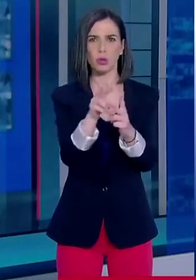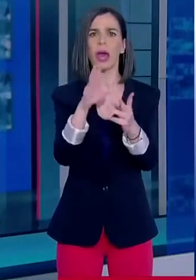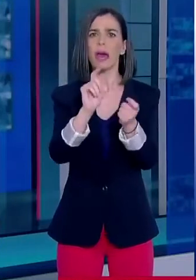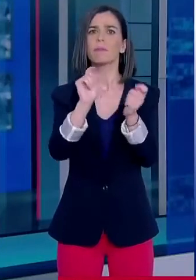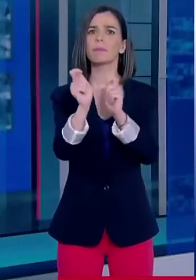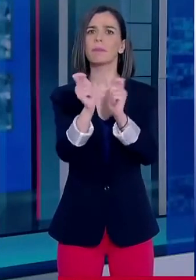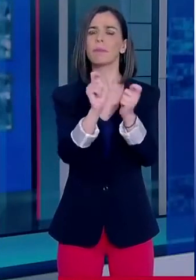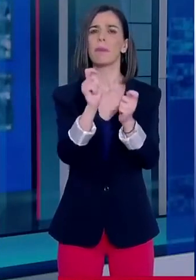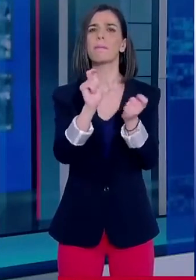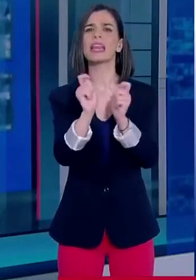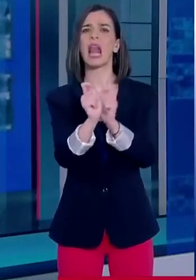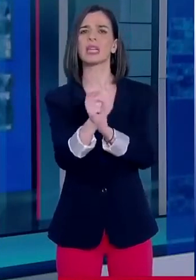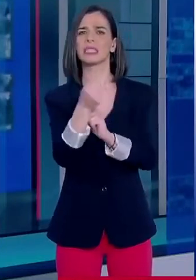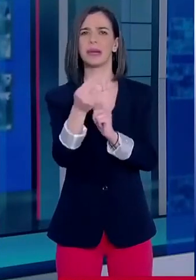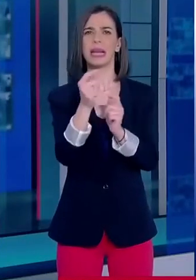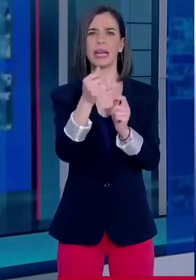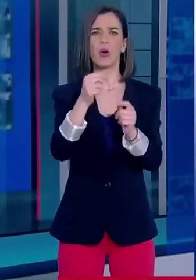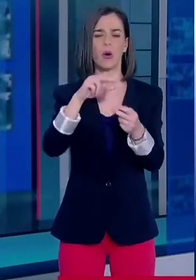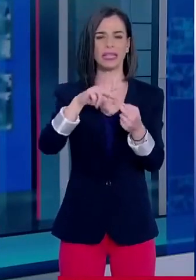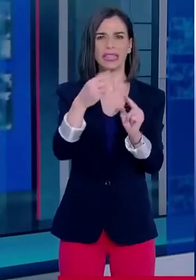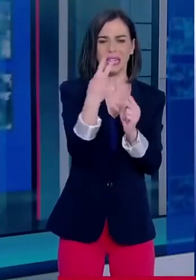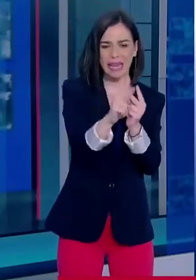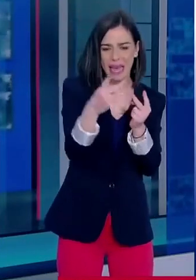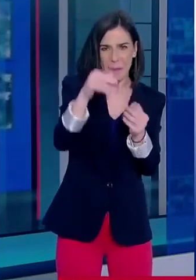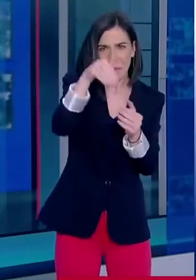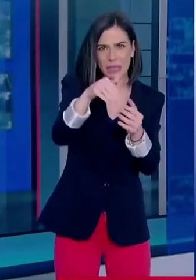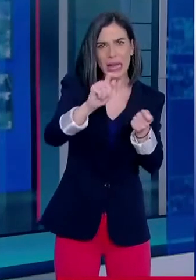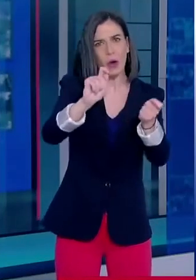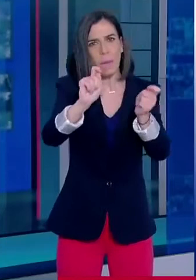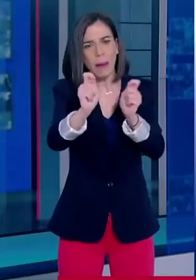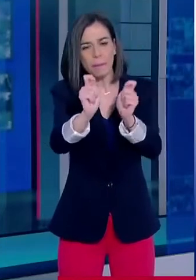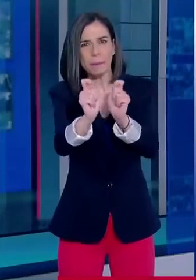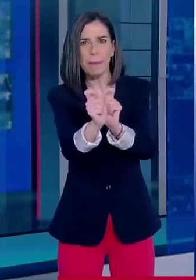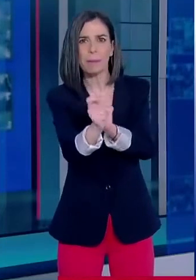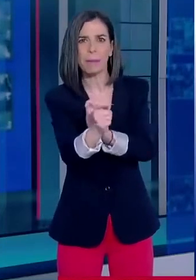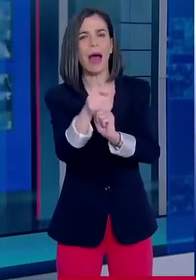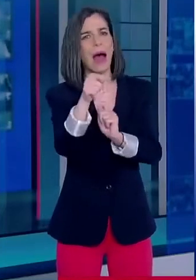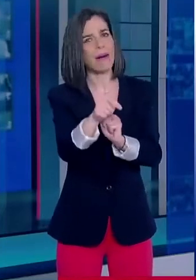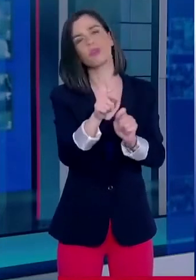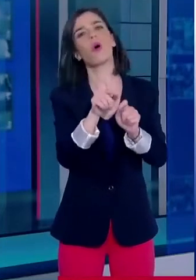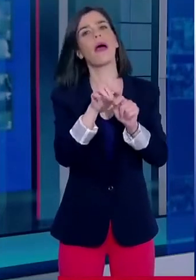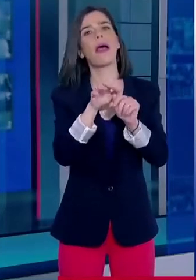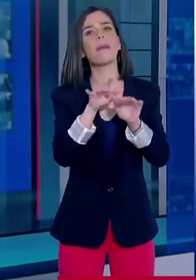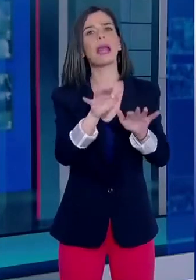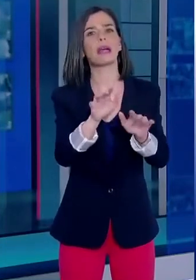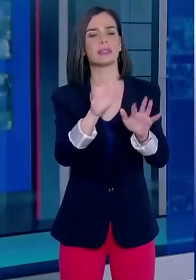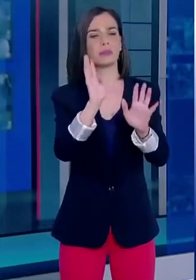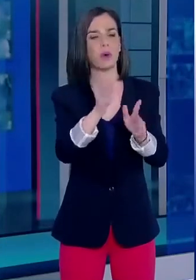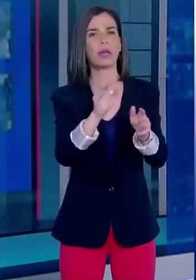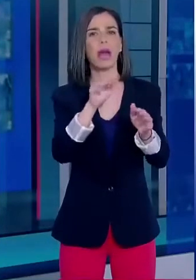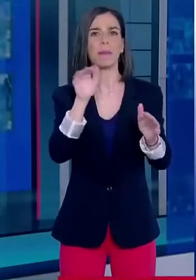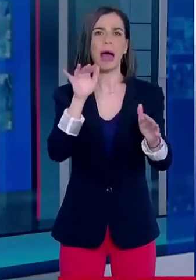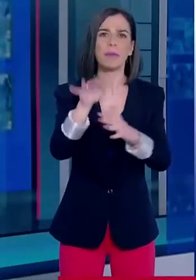δηλαδή μικροδιαφορές στο γενετικό του υλικό. Μάλιστα αυτές μπορεί να επηρεάσουν την επιθετικότητα ενός ιού ή και